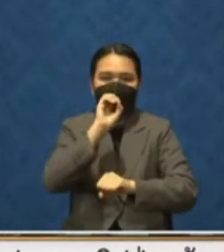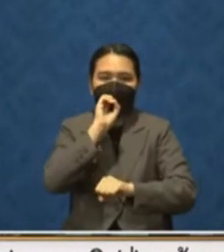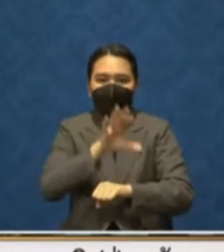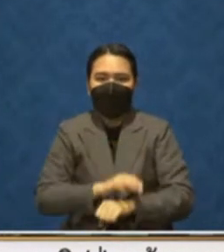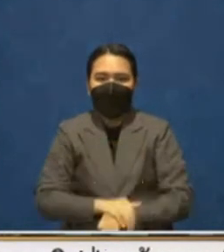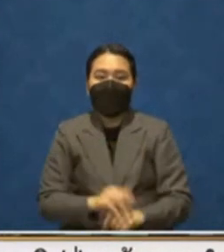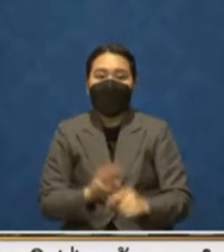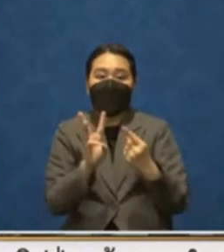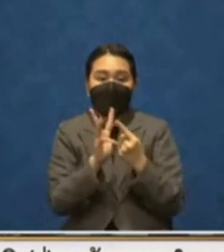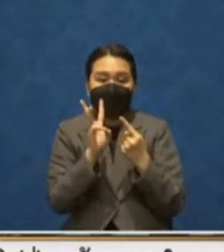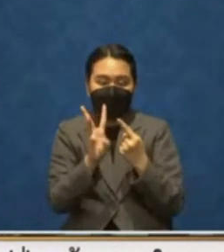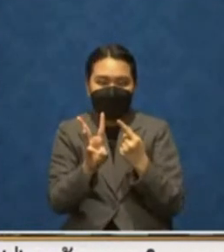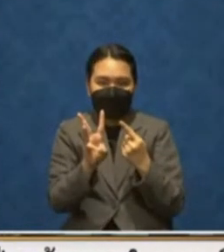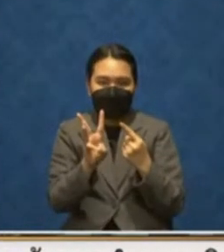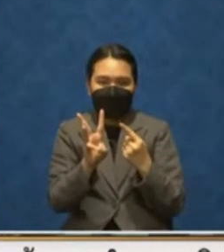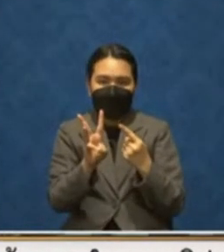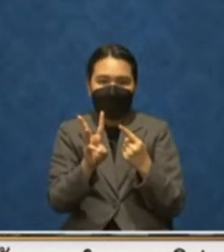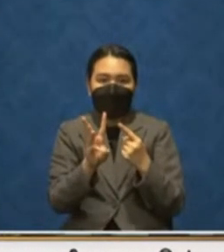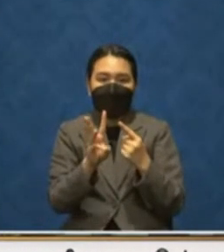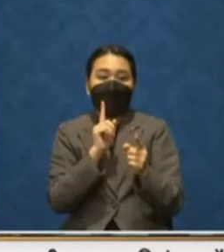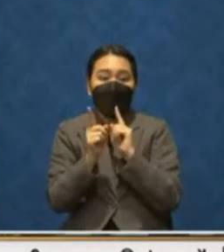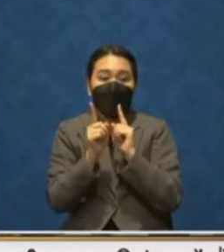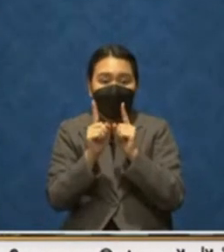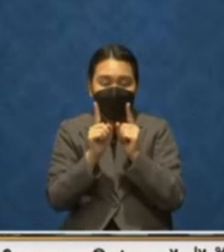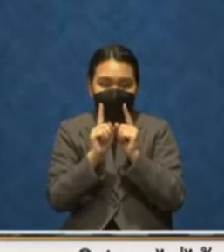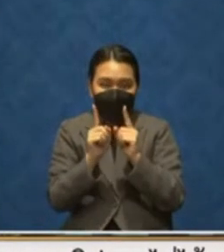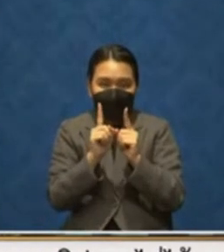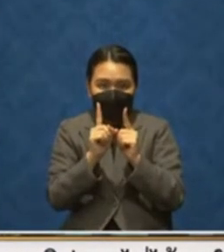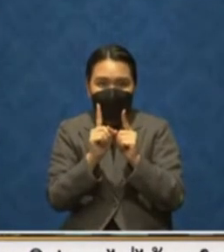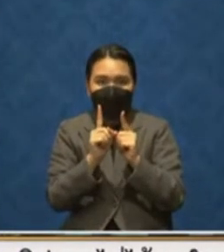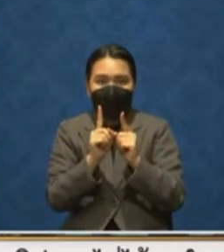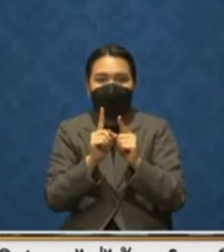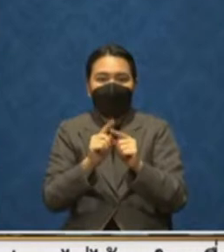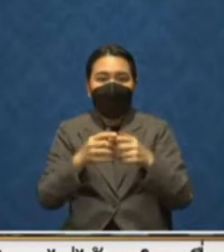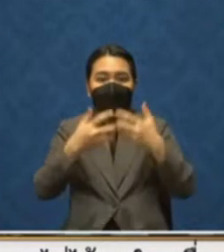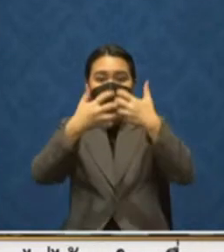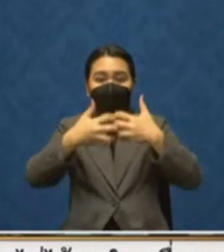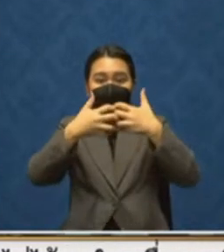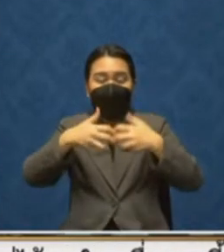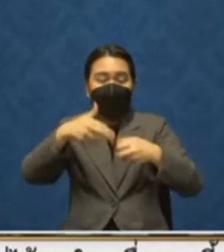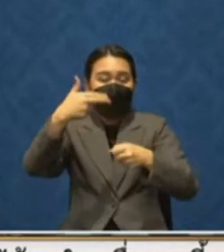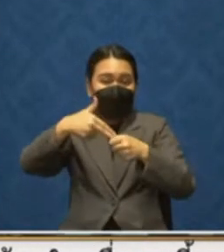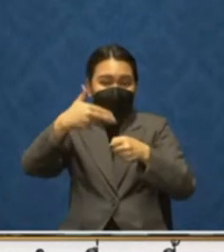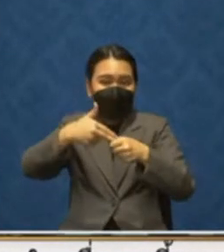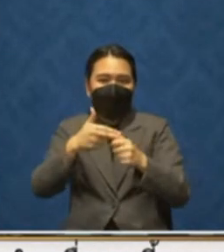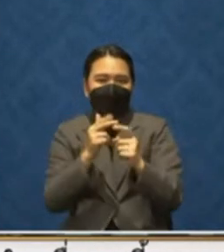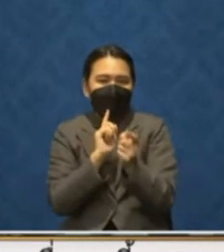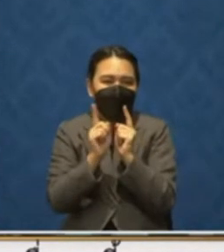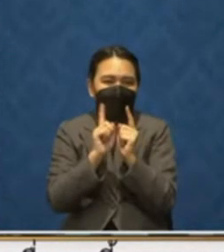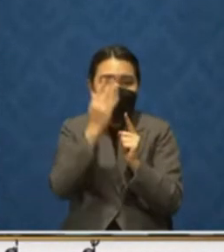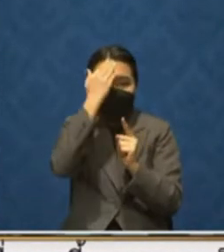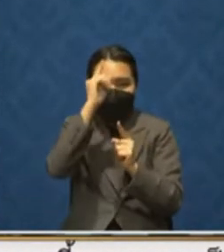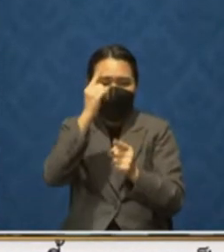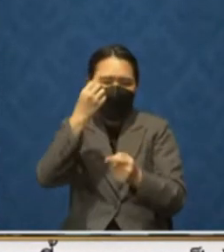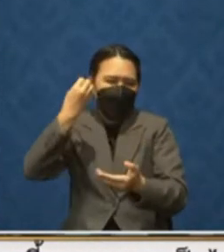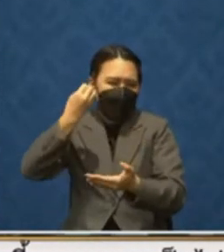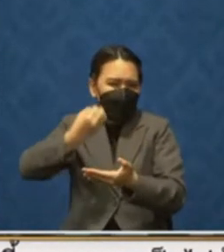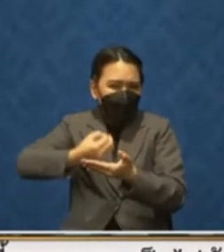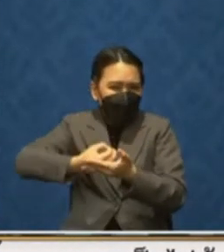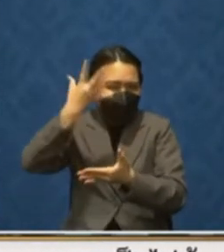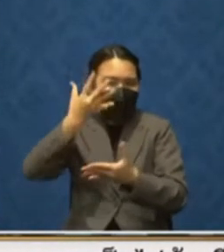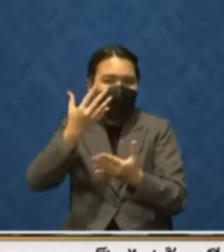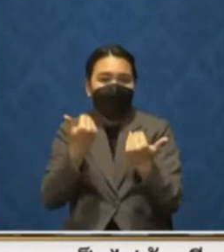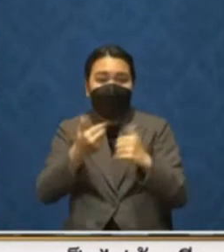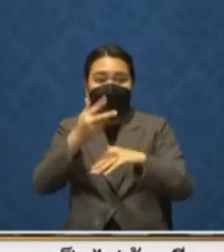พกจะไปคุยกับลงกันเพราะลงกันมันรวยทุกวันนี้ประชาลงกันหลายบริษัทกลับบ้านไม่ได้